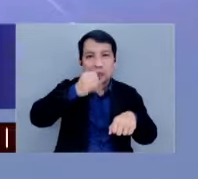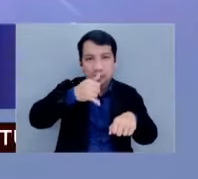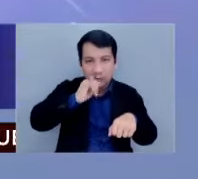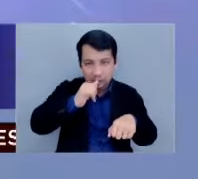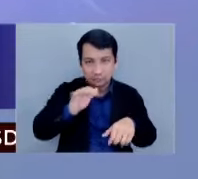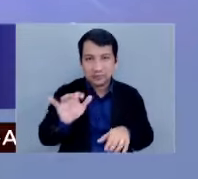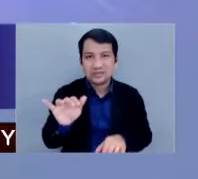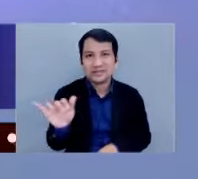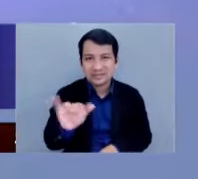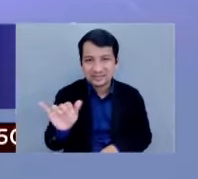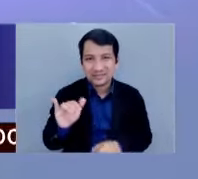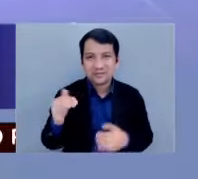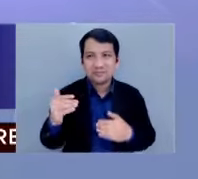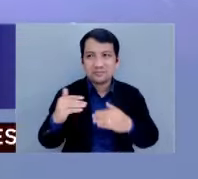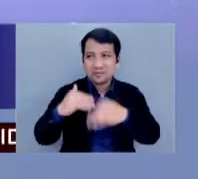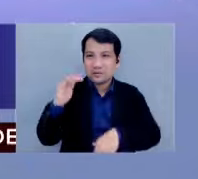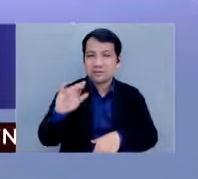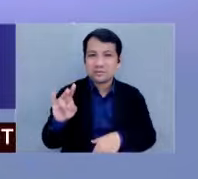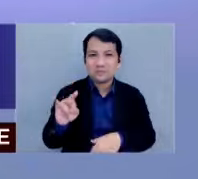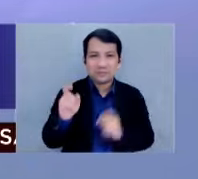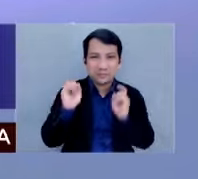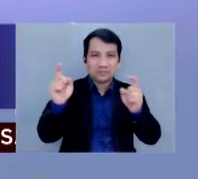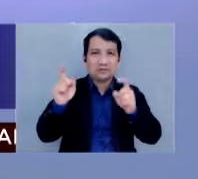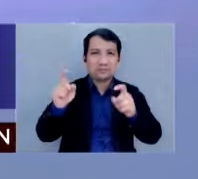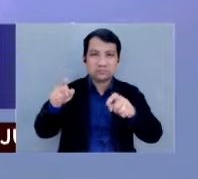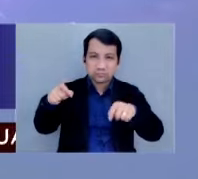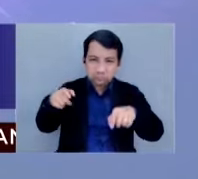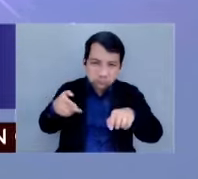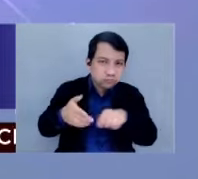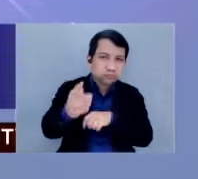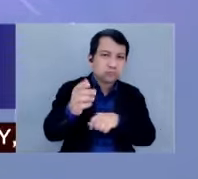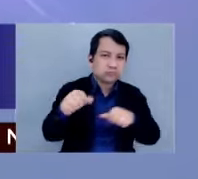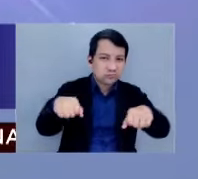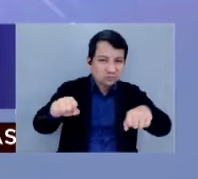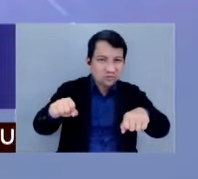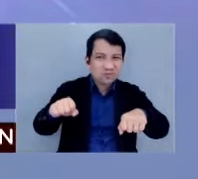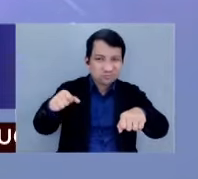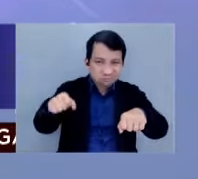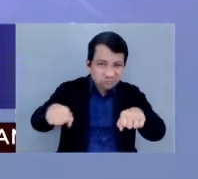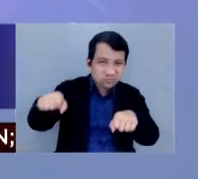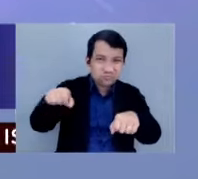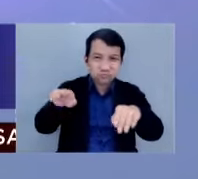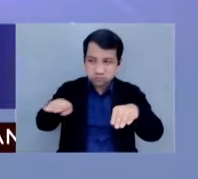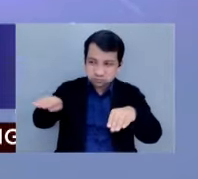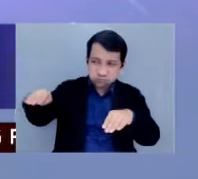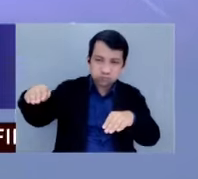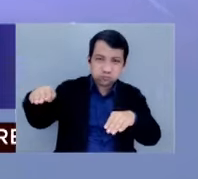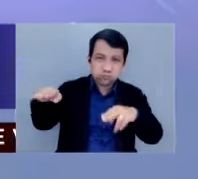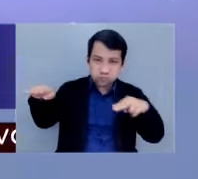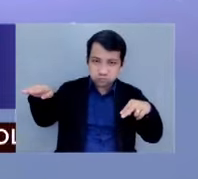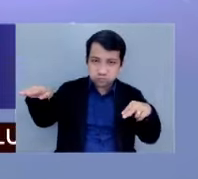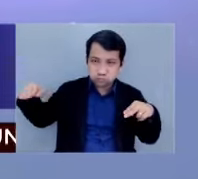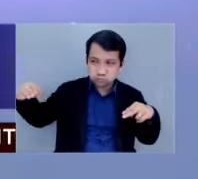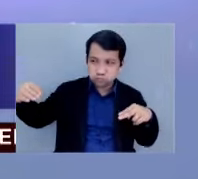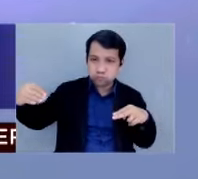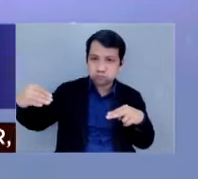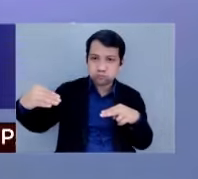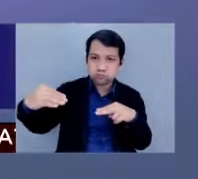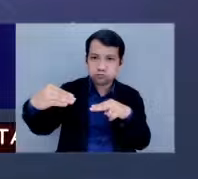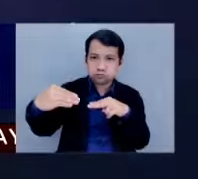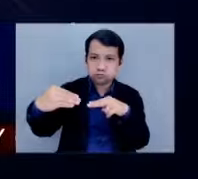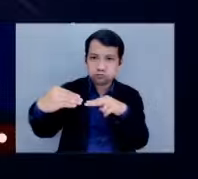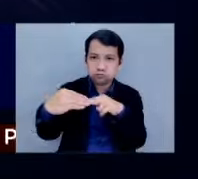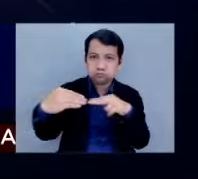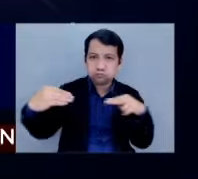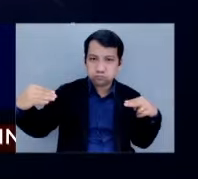de edad ang dalawa. Mabilis umano ang takbo nila at pagdating sa pakurbadang bahagi ng kalsada, nakasalubong nila ang bus. Dito na